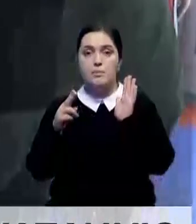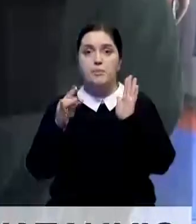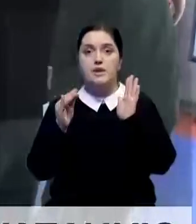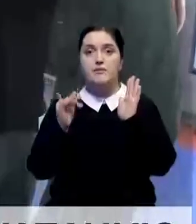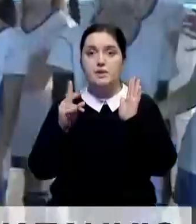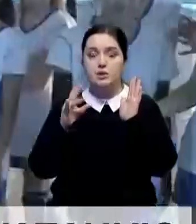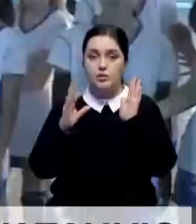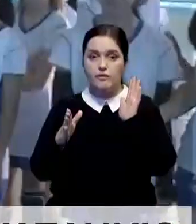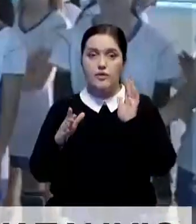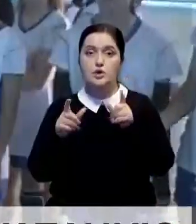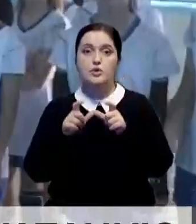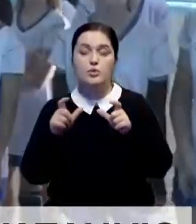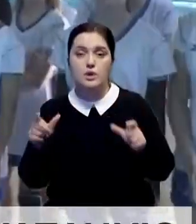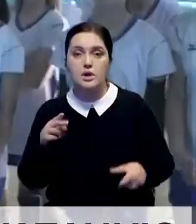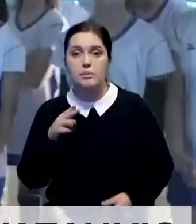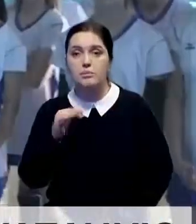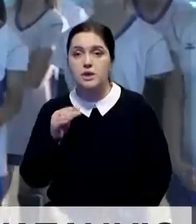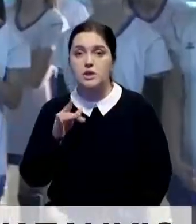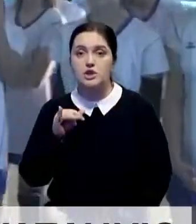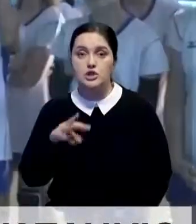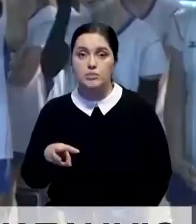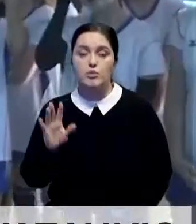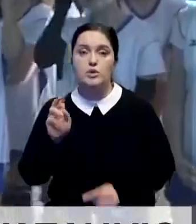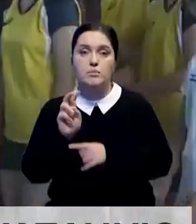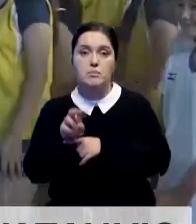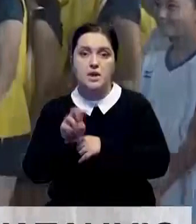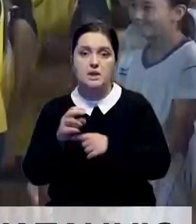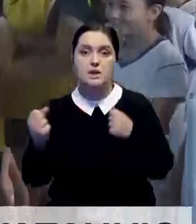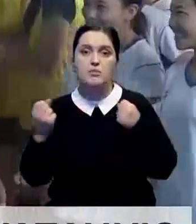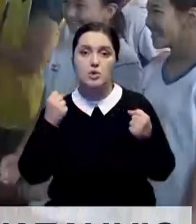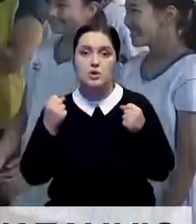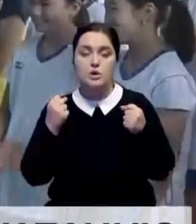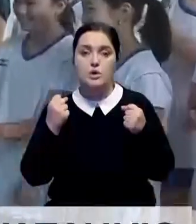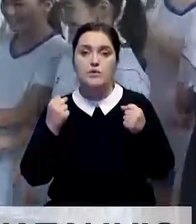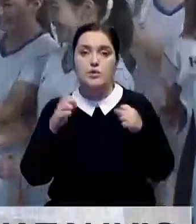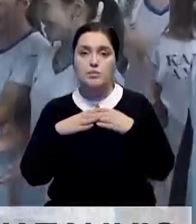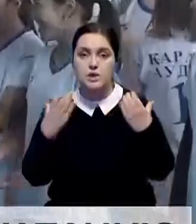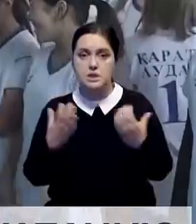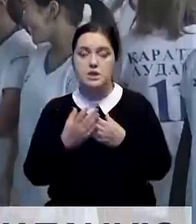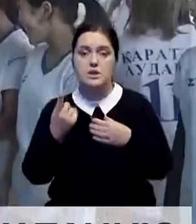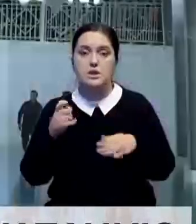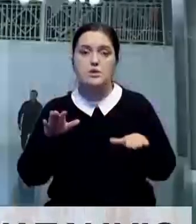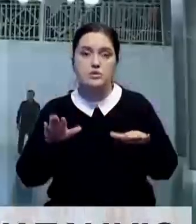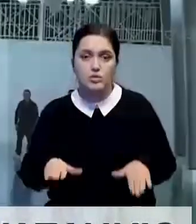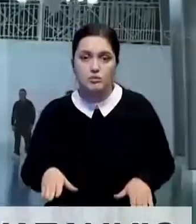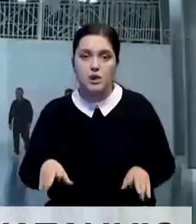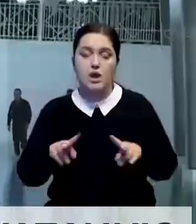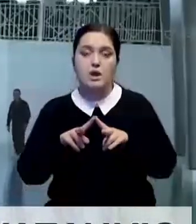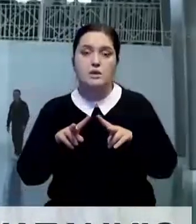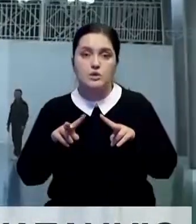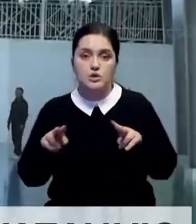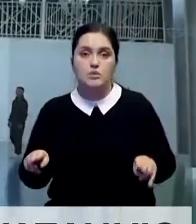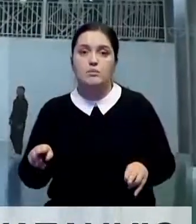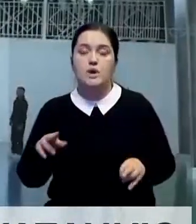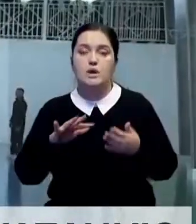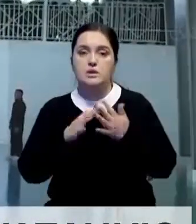– в Панфиловском районе. Школьники села Пинжум теперь будут посещать современный спортивный комплекс, рассчитанный на 100 мест. Такой